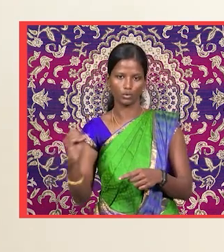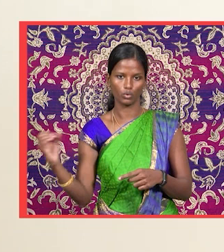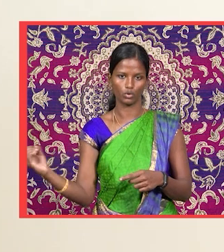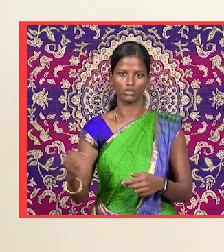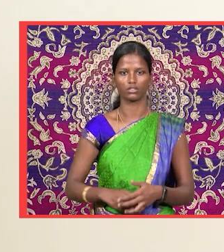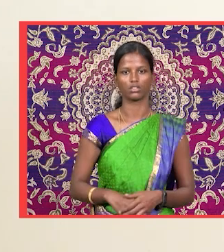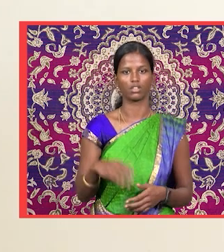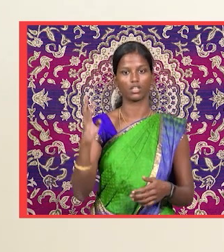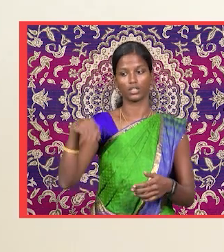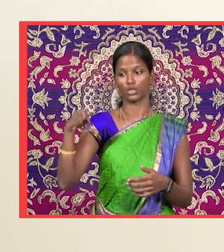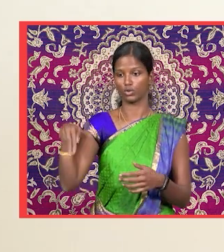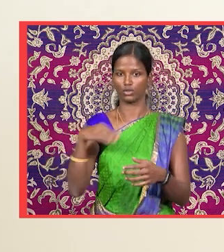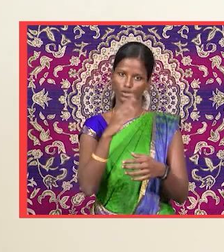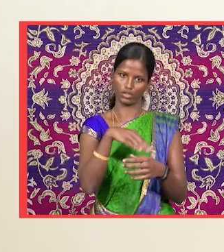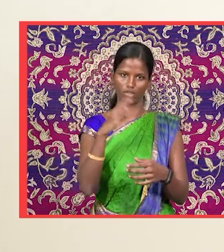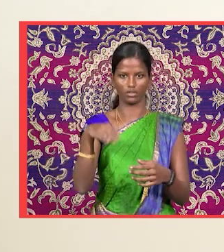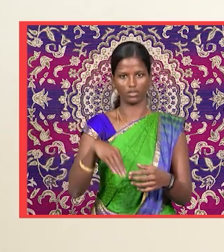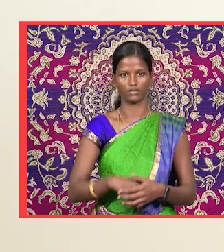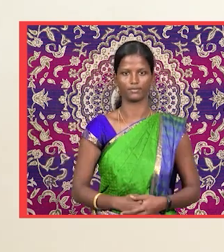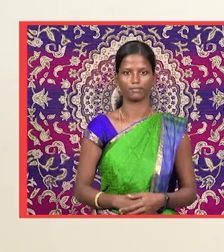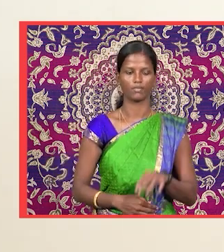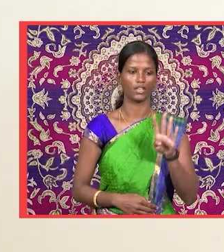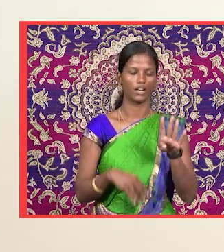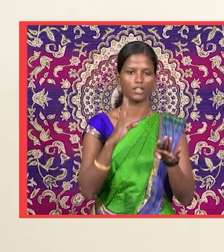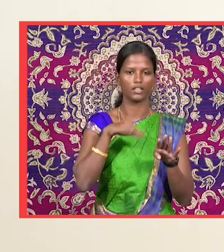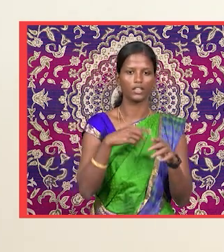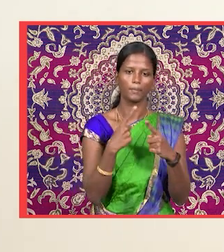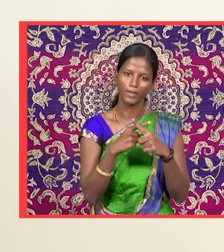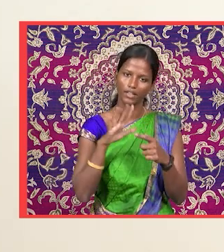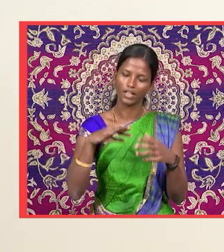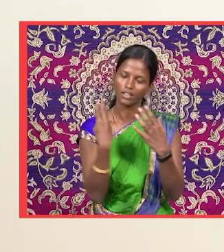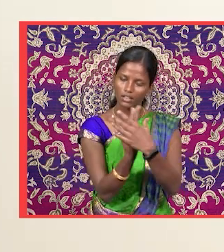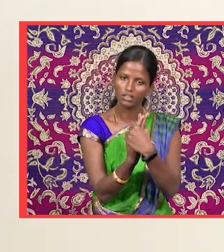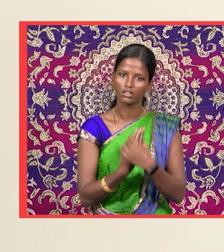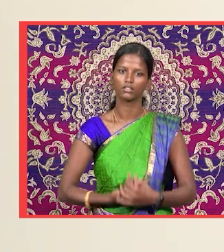5/100. இந்த 2 0, இந்த 2 0 கேன்சல் ஆயிரும். மீது இருக்கக்கூடிய மதிப்புகள்